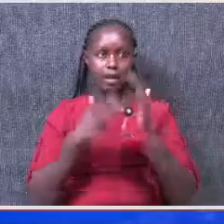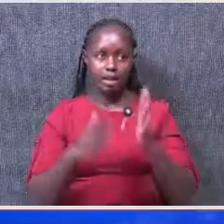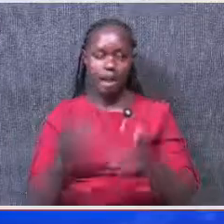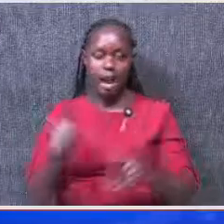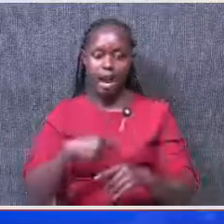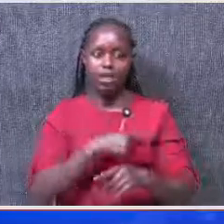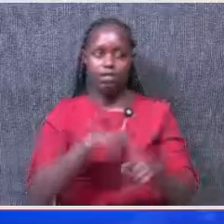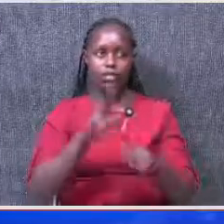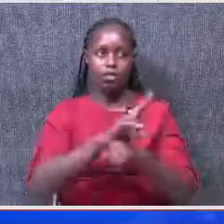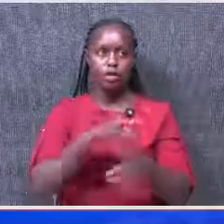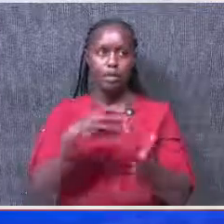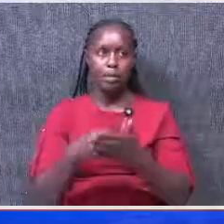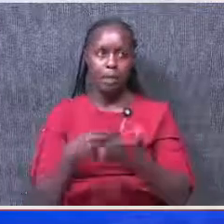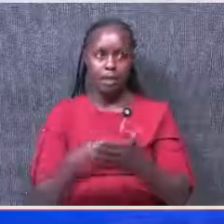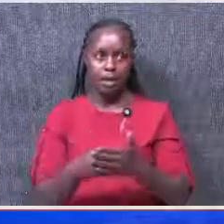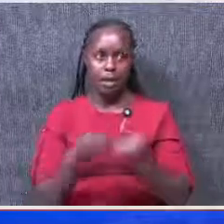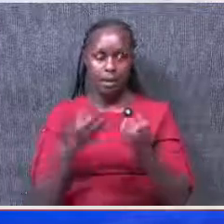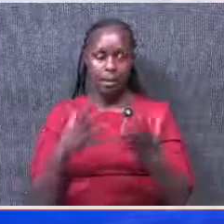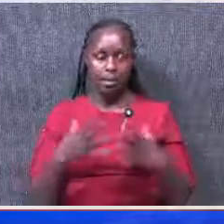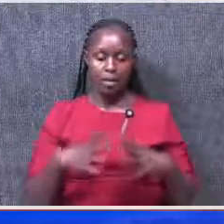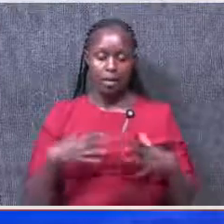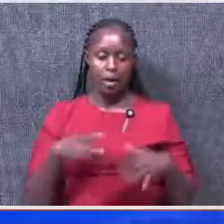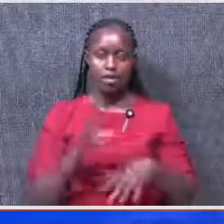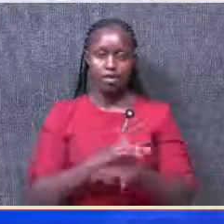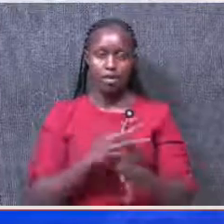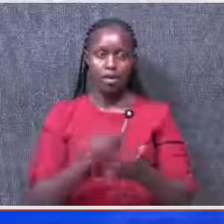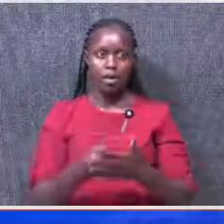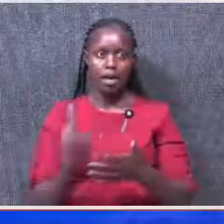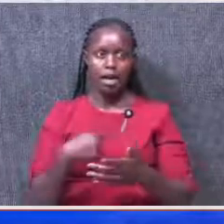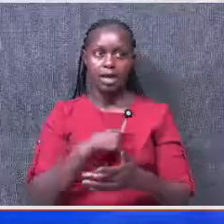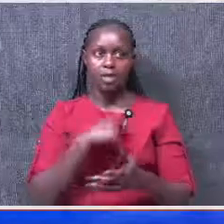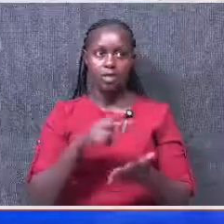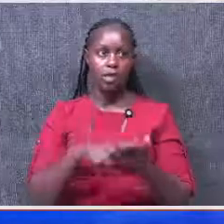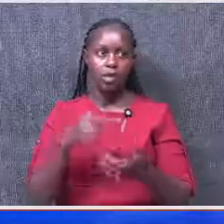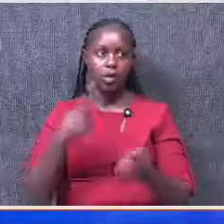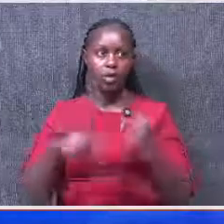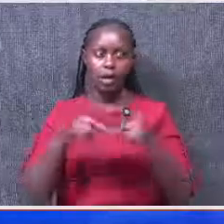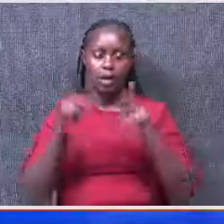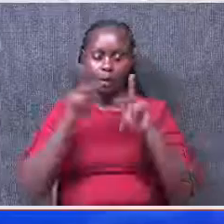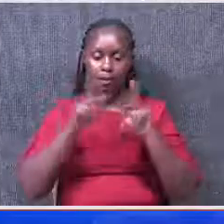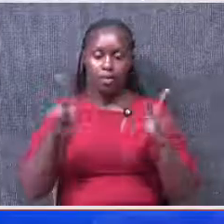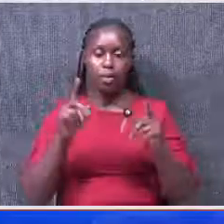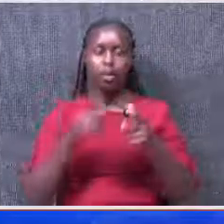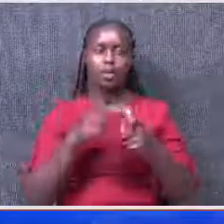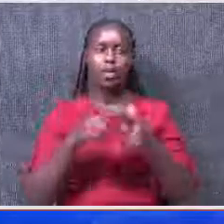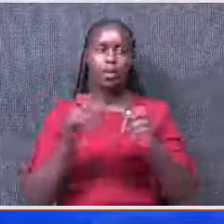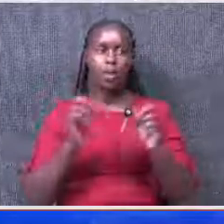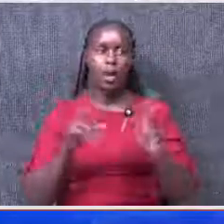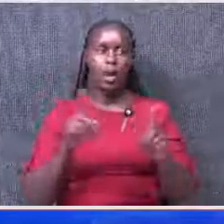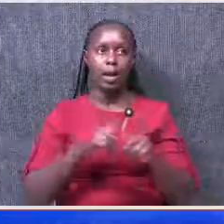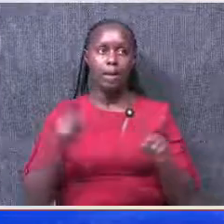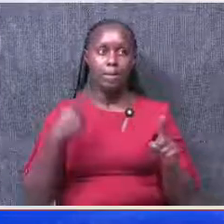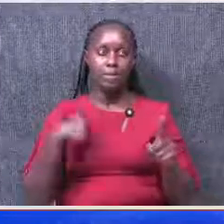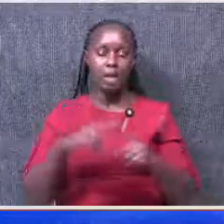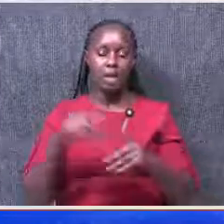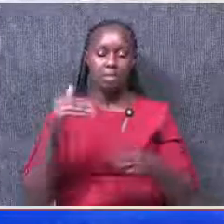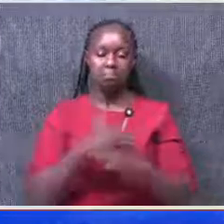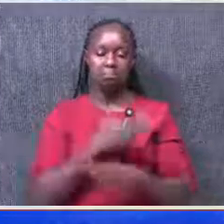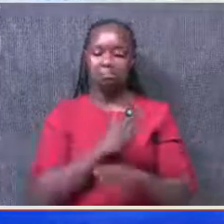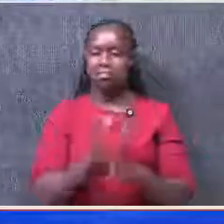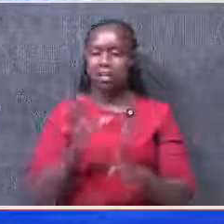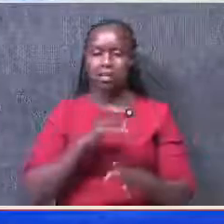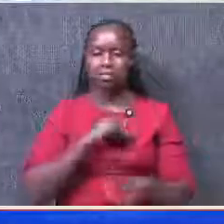pesa. Watu wengi wametumia pesa. Sisi tukishindwa kwa njia ya amani tutakubali, lakini hatutakubali kushindwa kwa njia ya